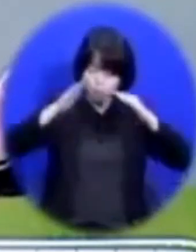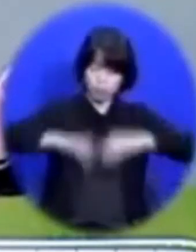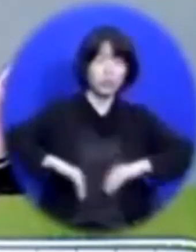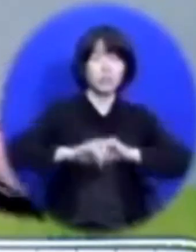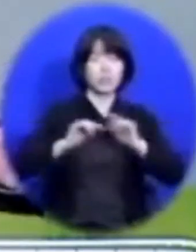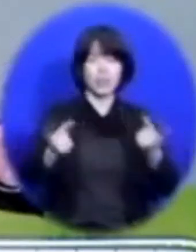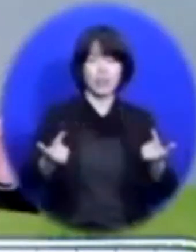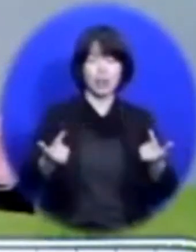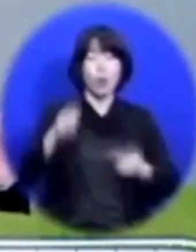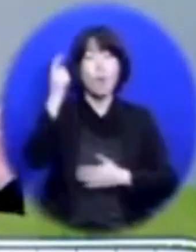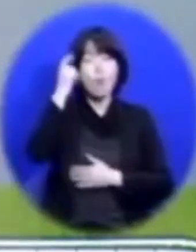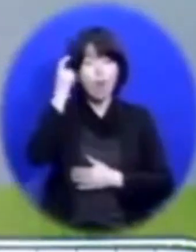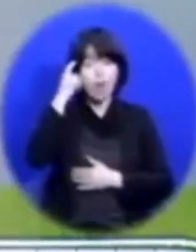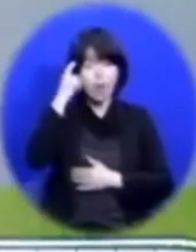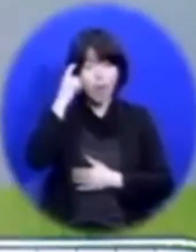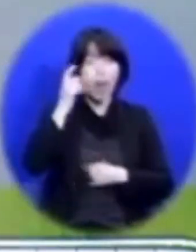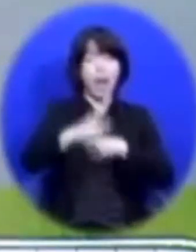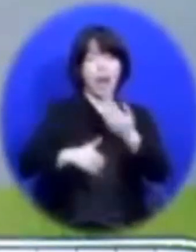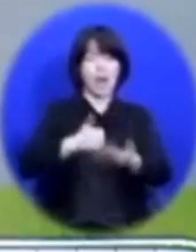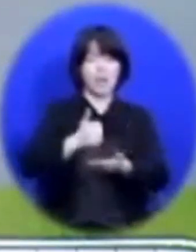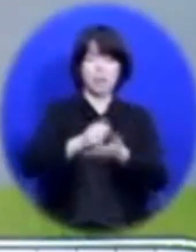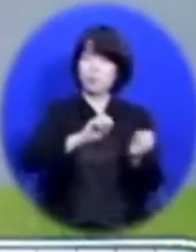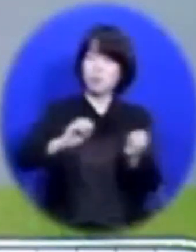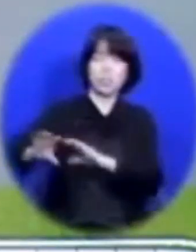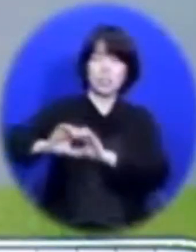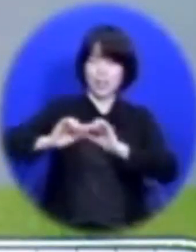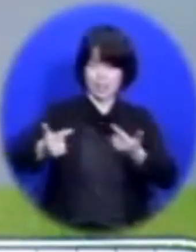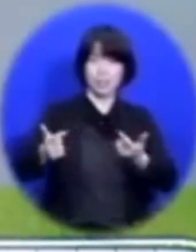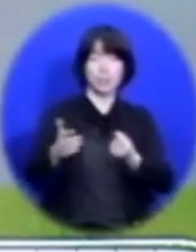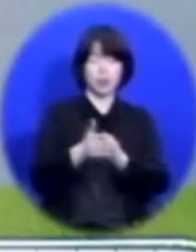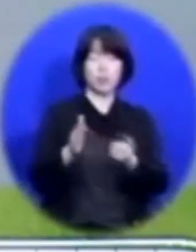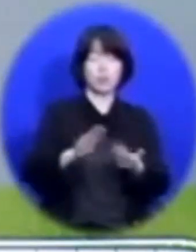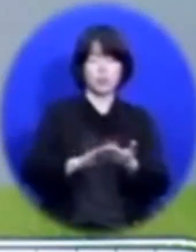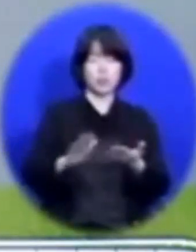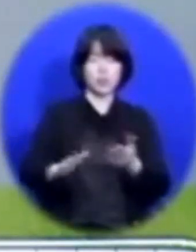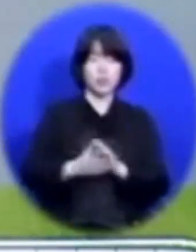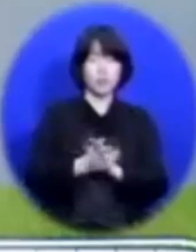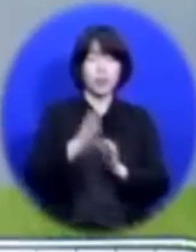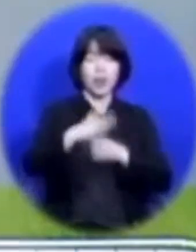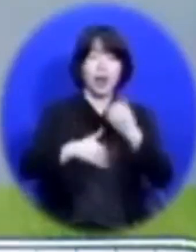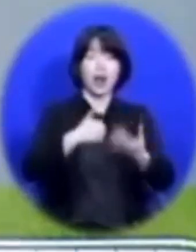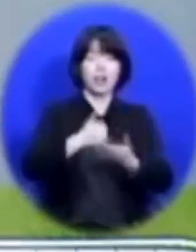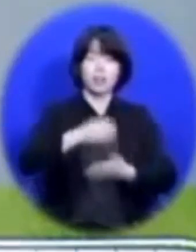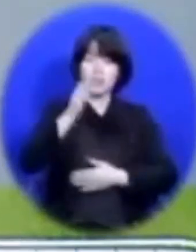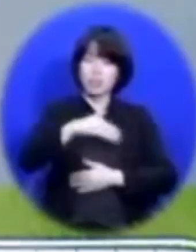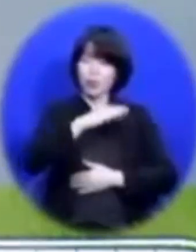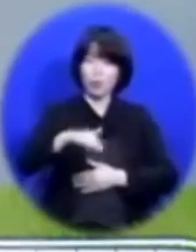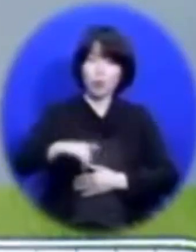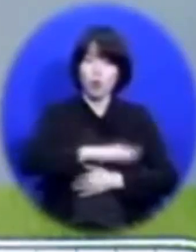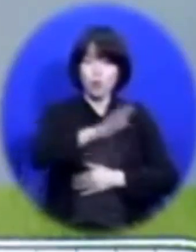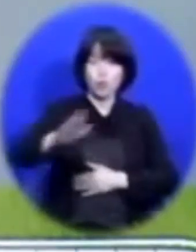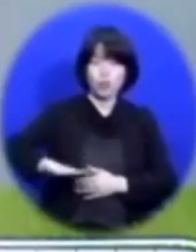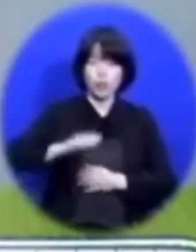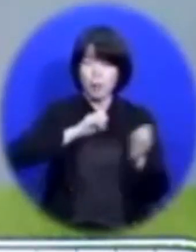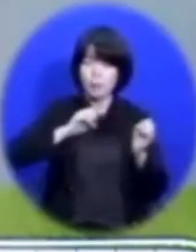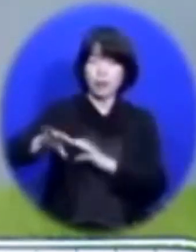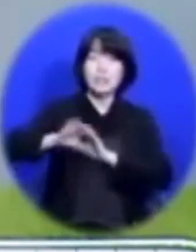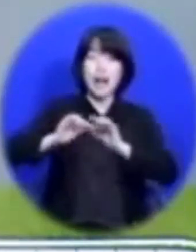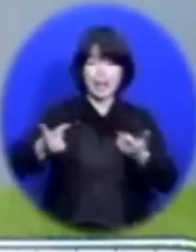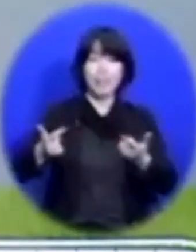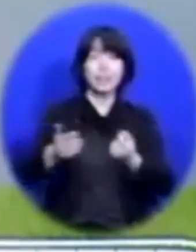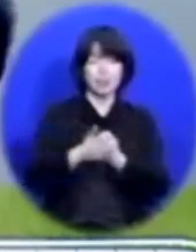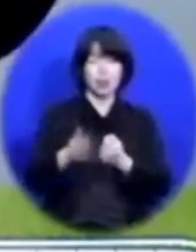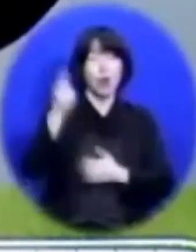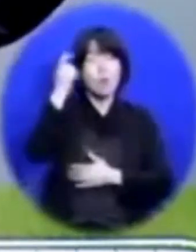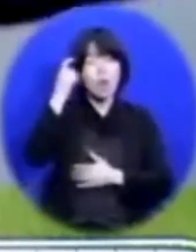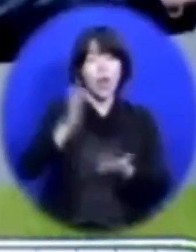않습니다.왜?하나님은 우리를버리지않으시기때문입니다.하나님은결코우리를버리지않으시기때문입니다 .왜?